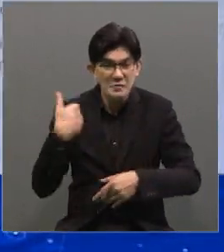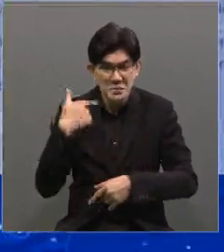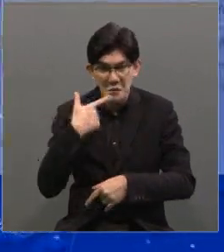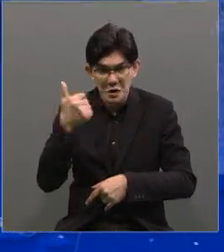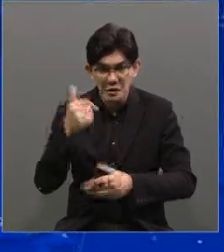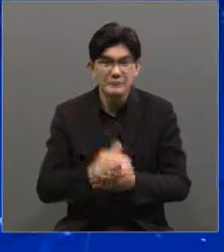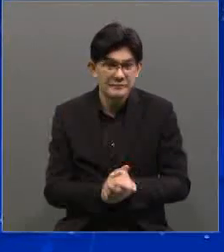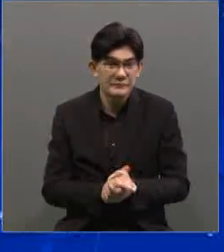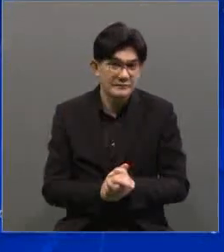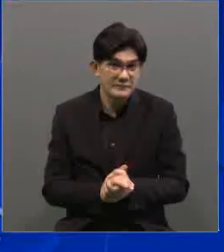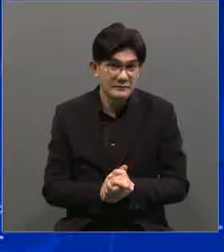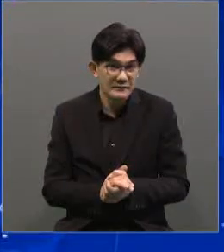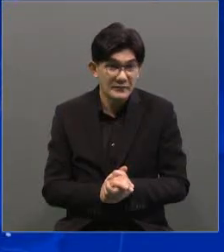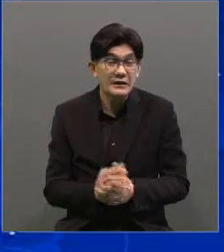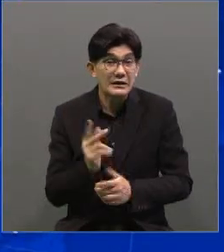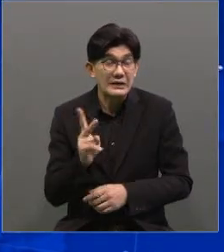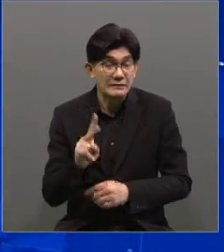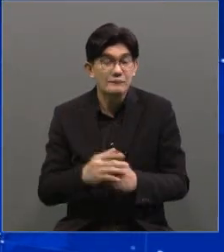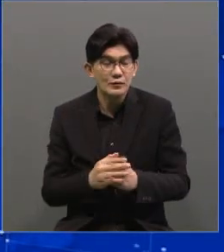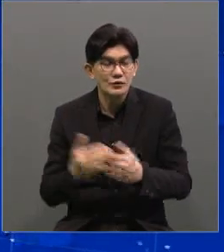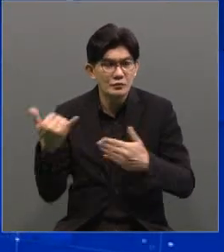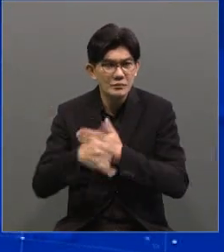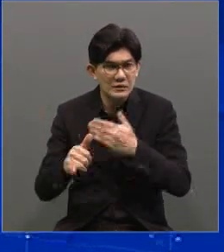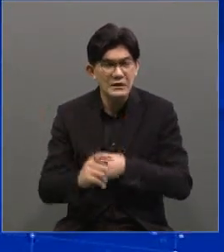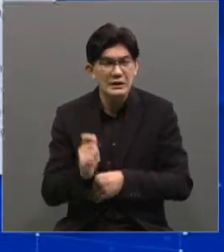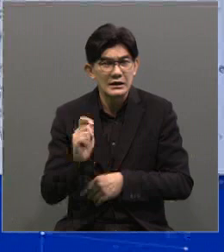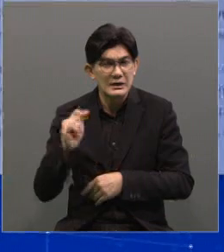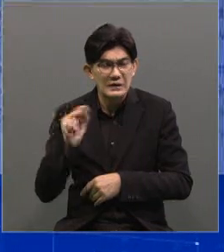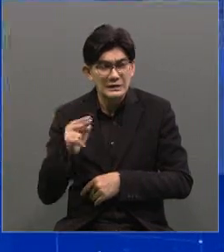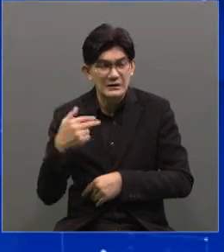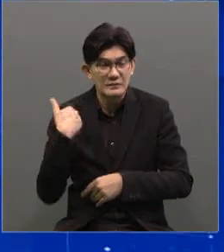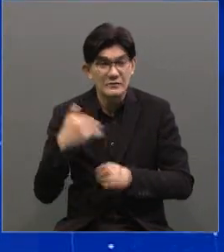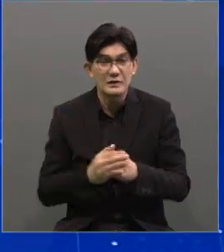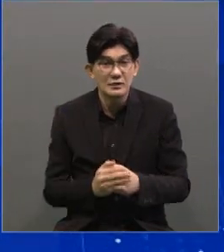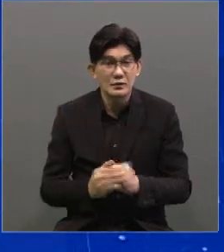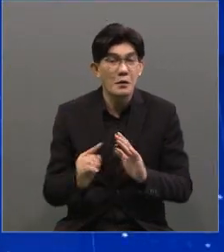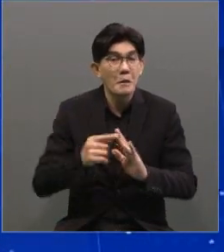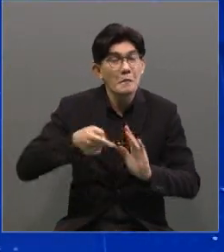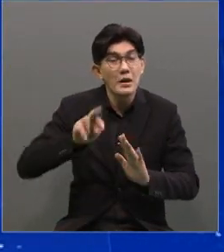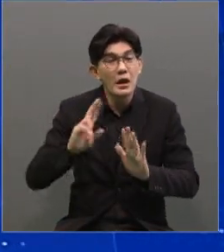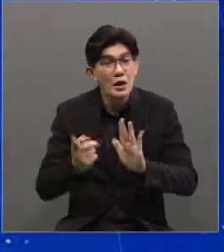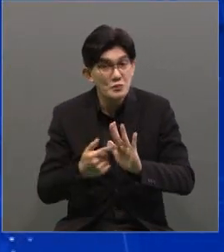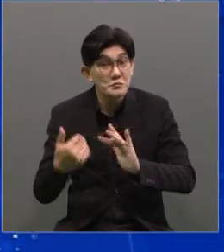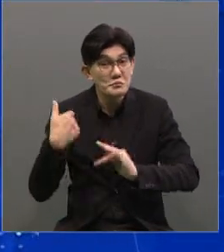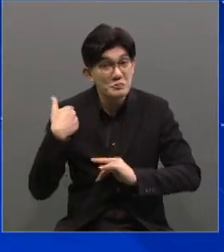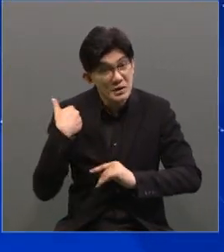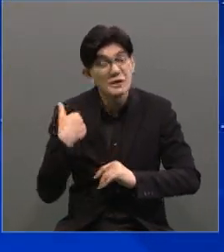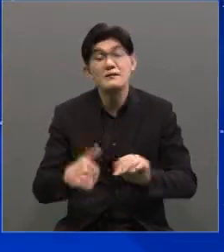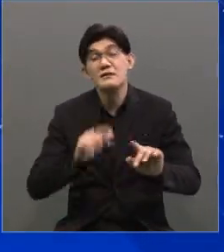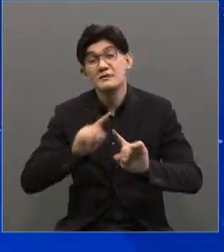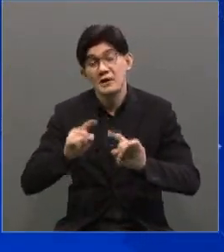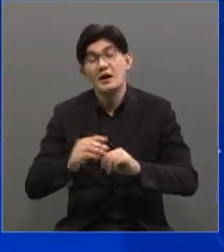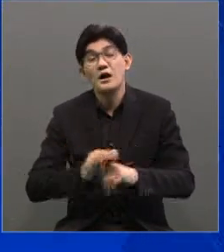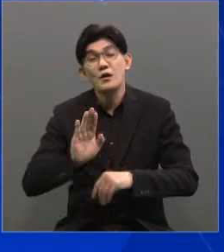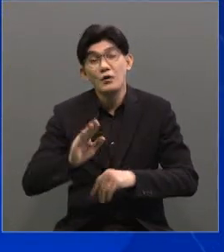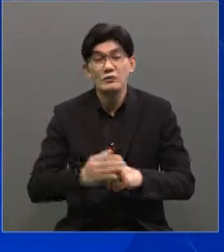อร่อยเหมือนกันแล้วก็จะมีทิปส์จากเอธิโอเปียมีลาโมซาลาโดจากเปรูค่ะแล้วก็มีบีฟชาวฟันหรือว่